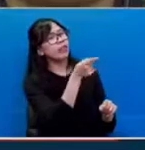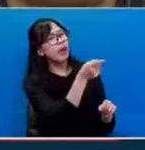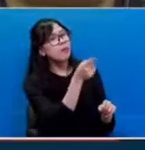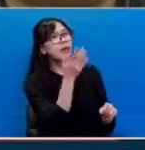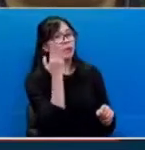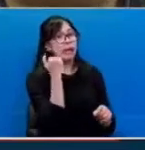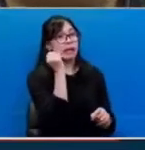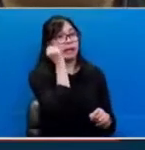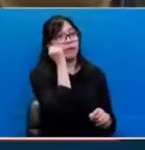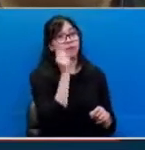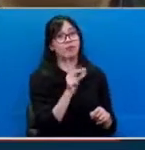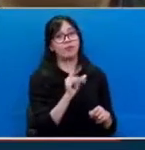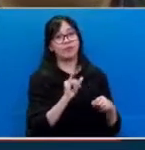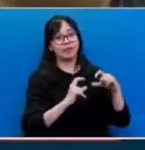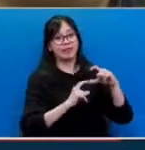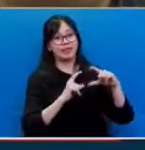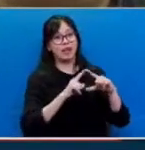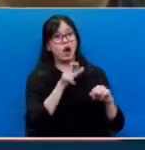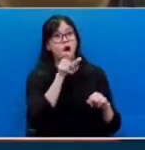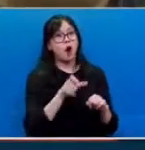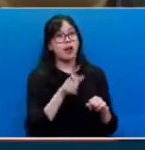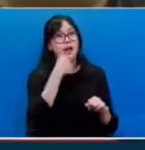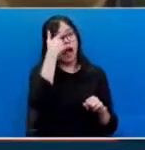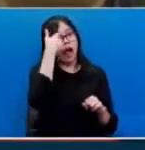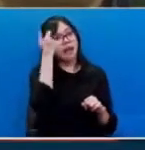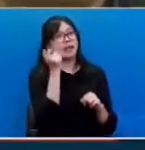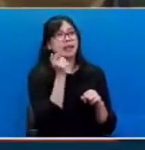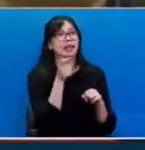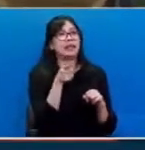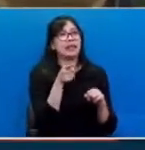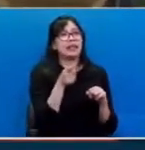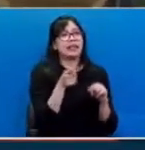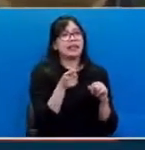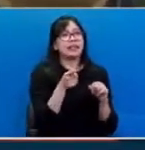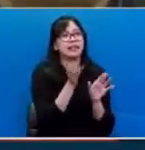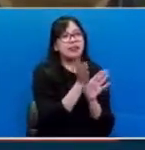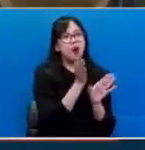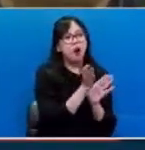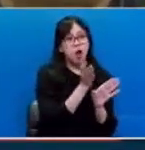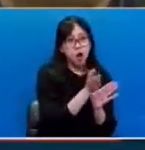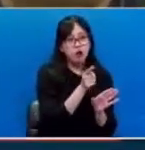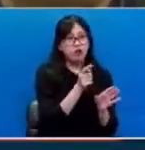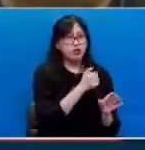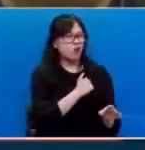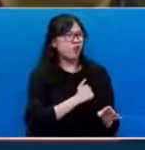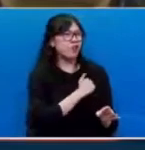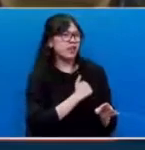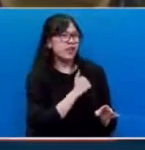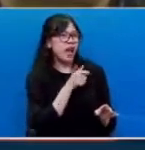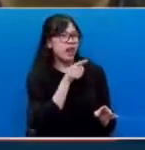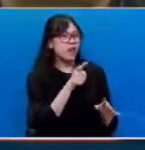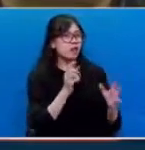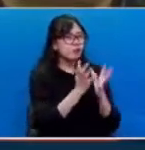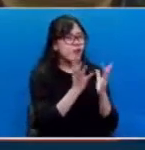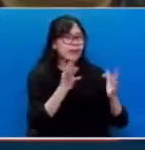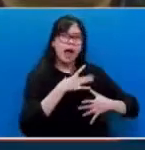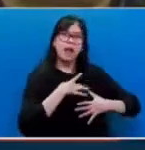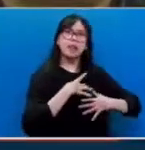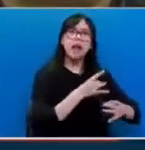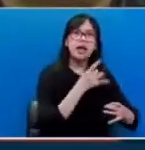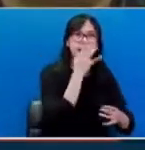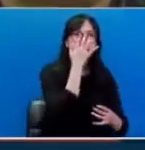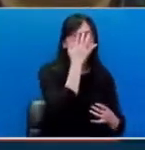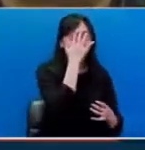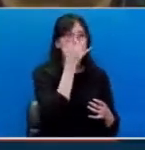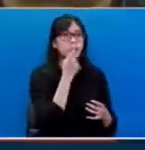ibu ibu Risa ee sebagai psikolog sosial Ya tentu dia akan melihat daradi perubahan ee yang ada begitu yang kemudian ditangkap oleh masyarakat tapi kita akan kembali